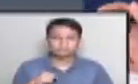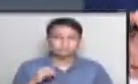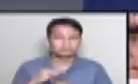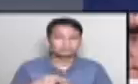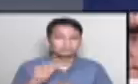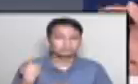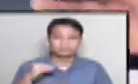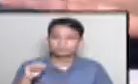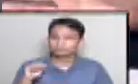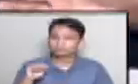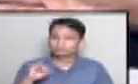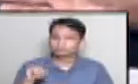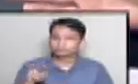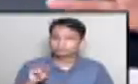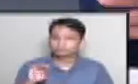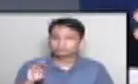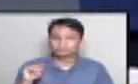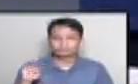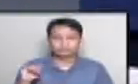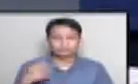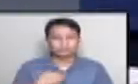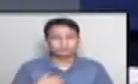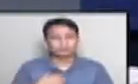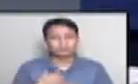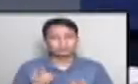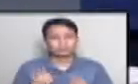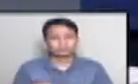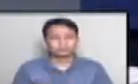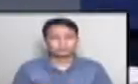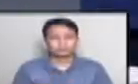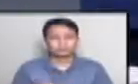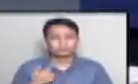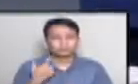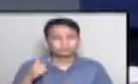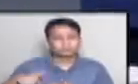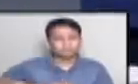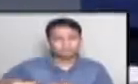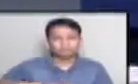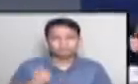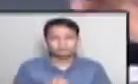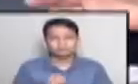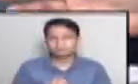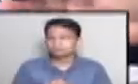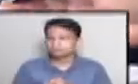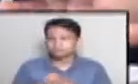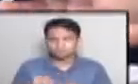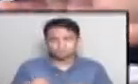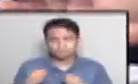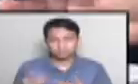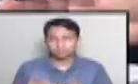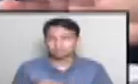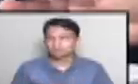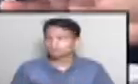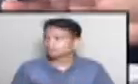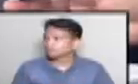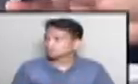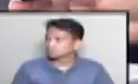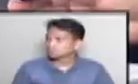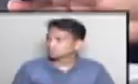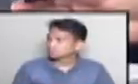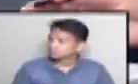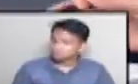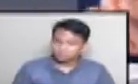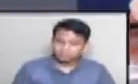Noong 14? Yes. Anong nangyari po sa sumbong ninyo, original, kasi delayed ang sahod? Nabigyan naman yung sahod na delayed. Actually,